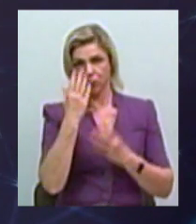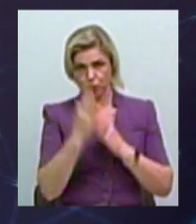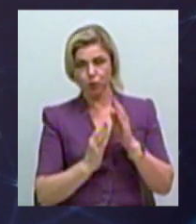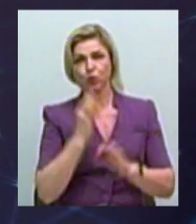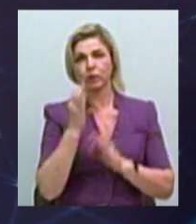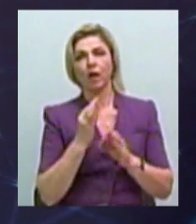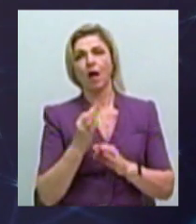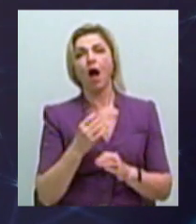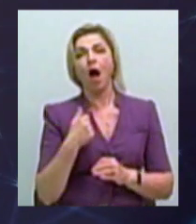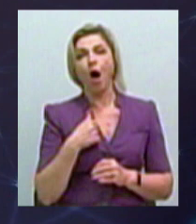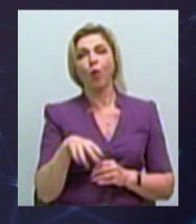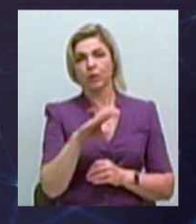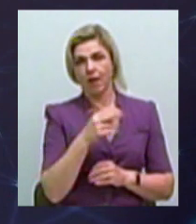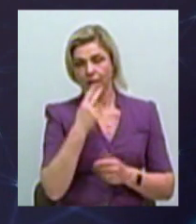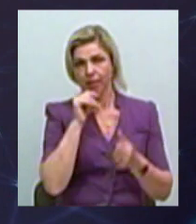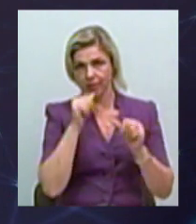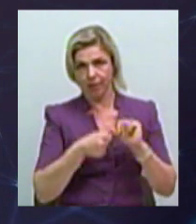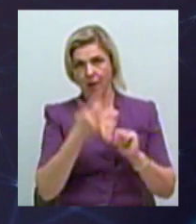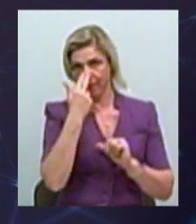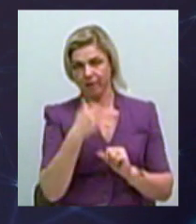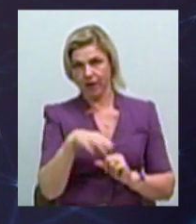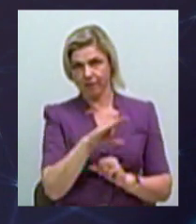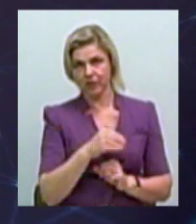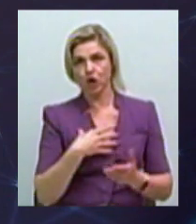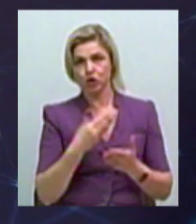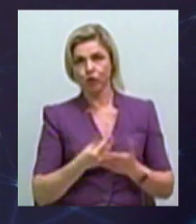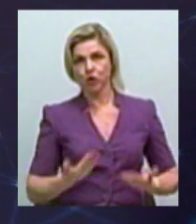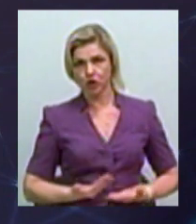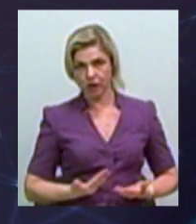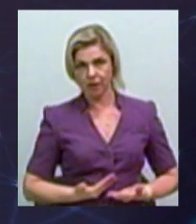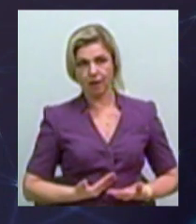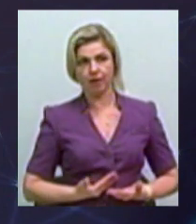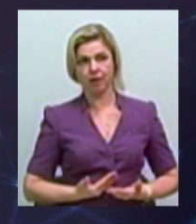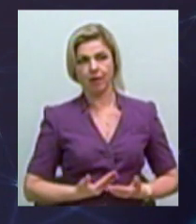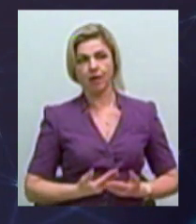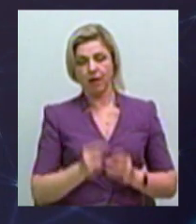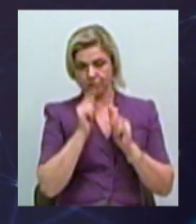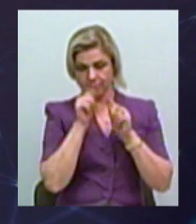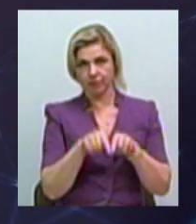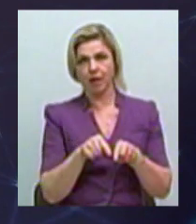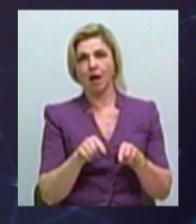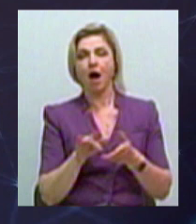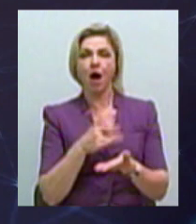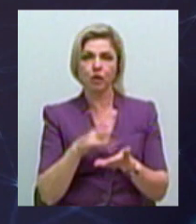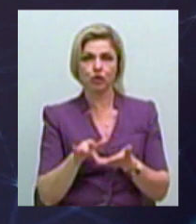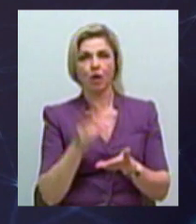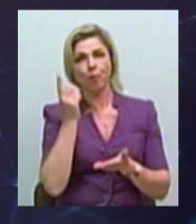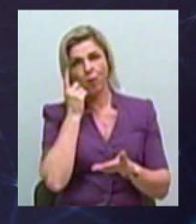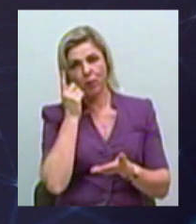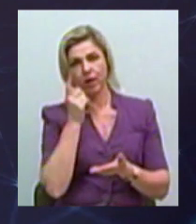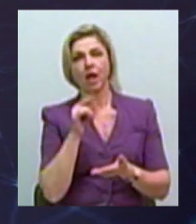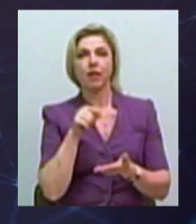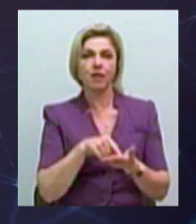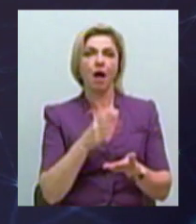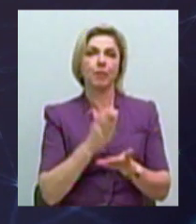всі постійно до них прив'язані, на жаль. Все своє життя переміщають у гаджет. Там ставлять собі як